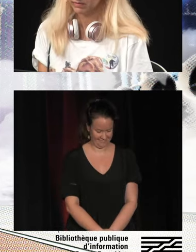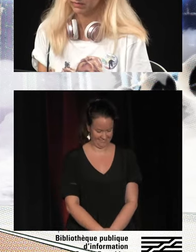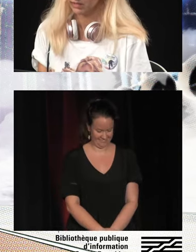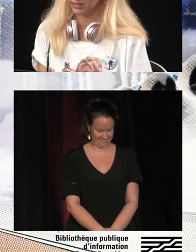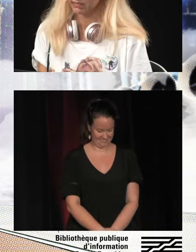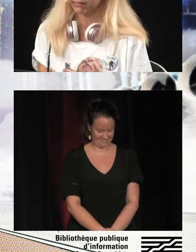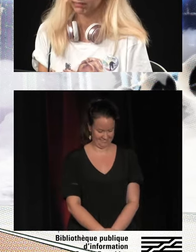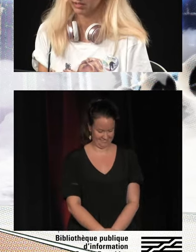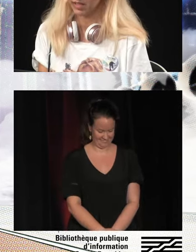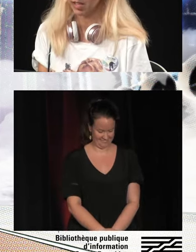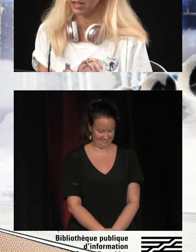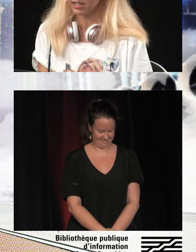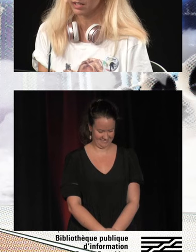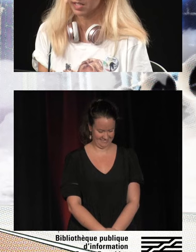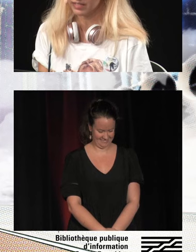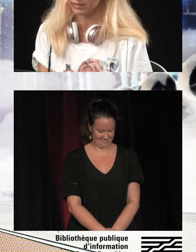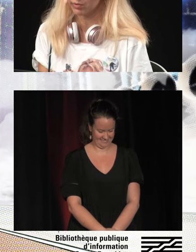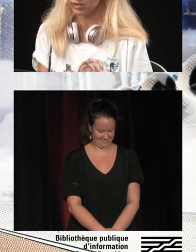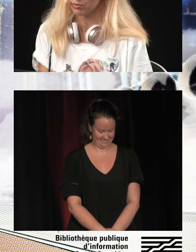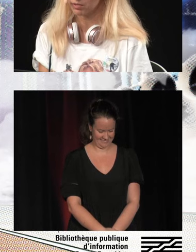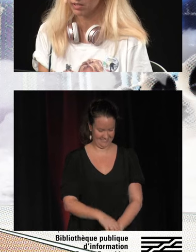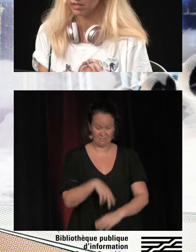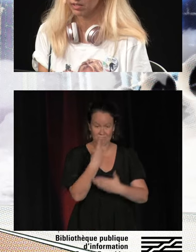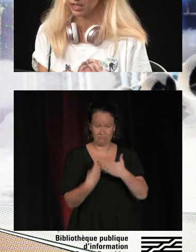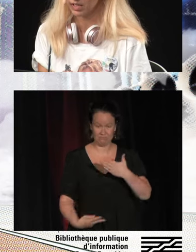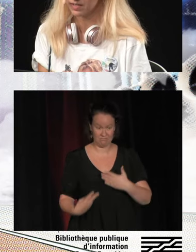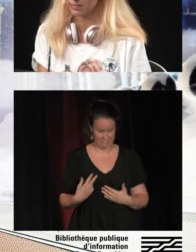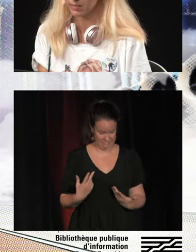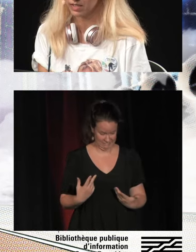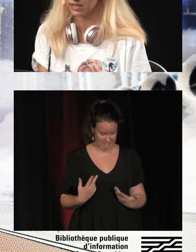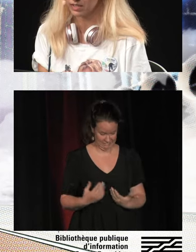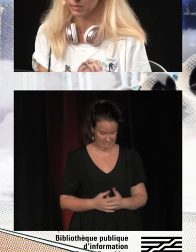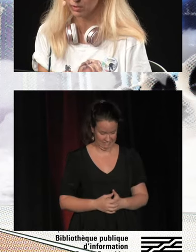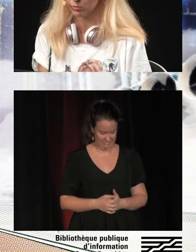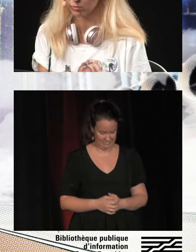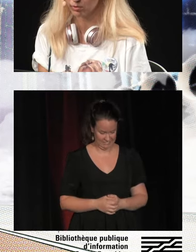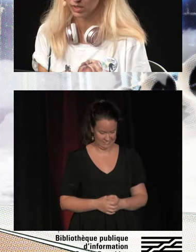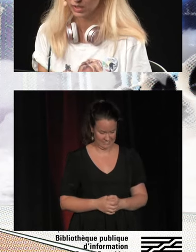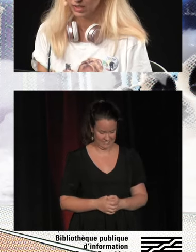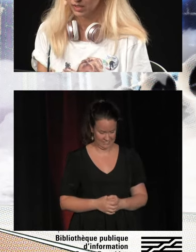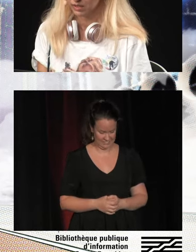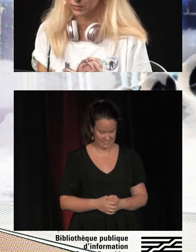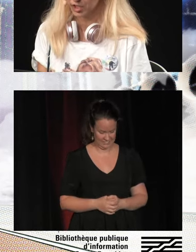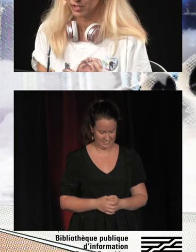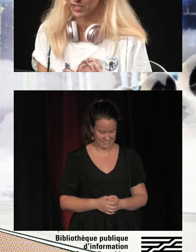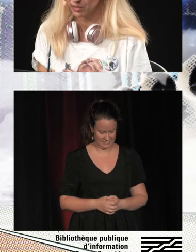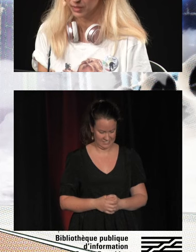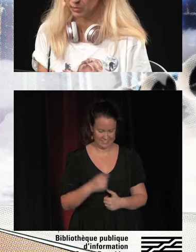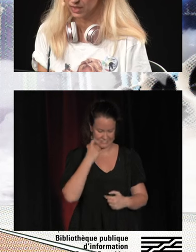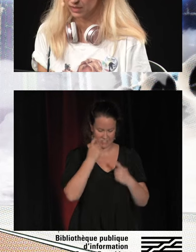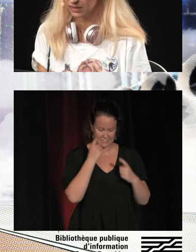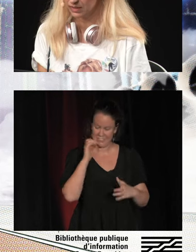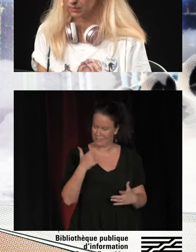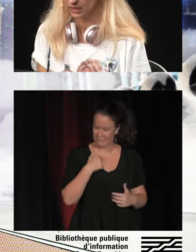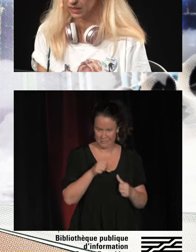J'en ai marre. Non mais... Pff, ça va être game over en plus. Ah, ça c'est pas bien. Ça c'est pas bien du tout. Faut que je réfléchisse à une